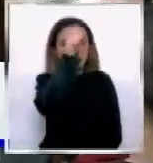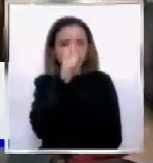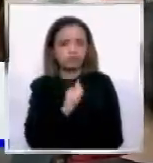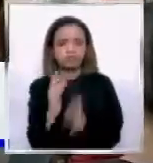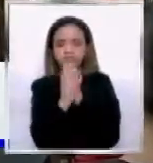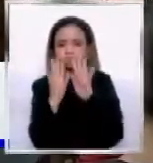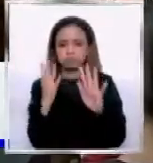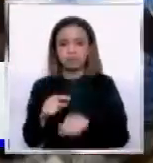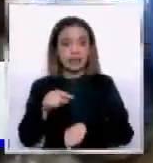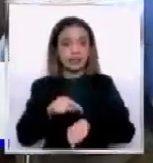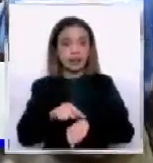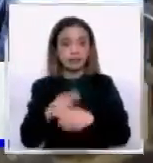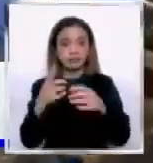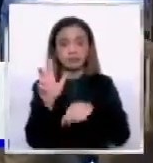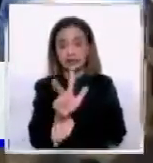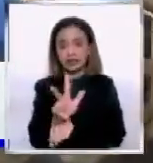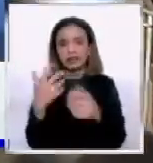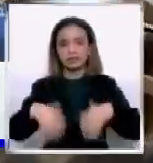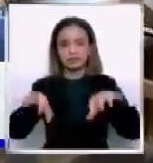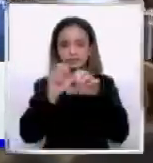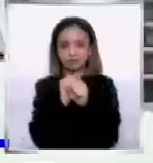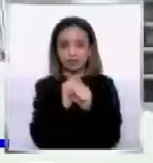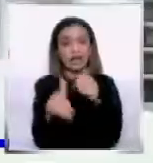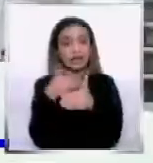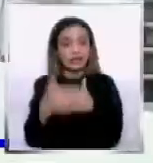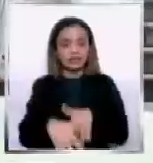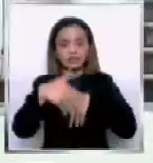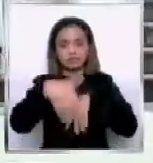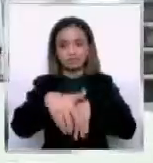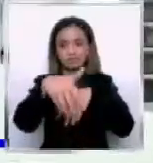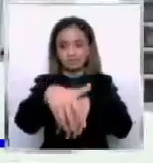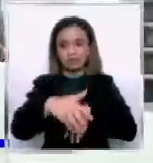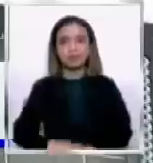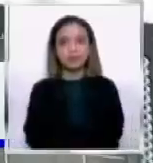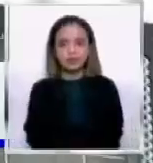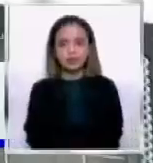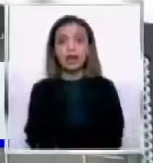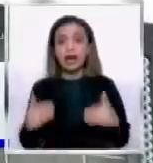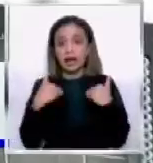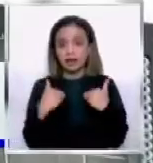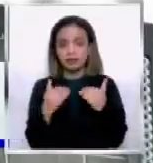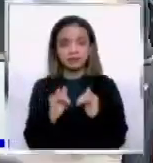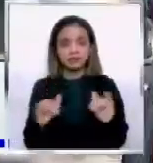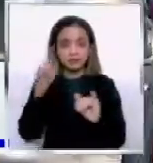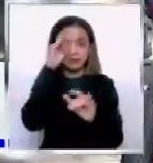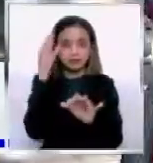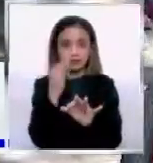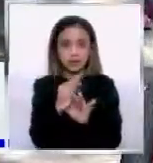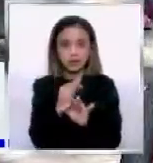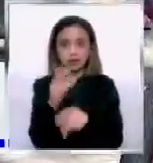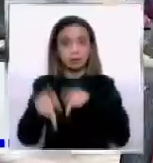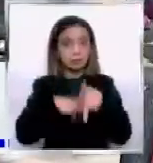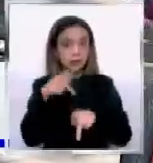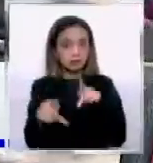hapon natapos ang Siete Palabras na sinundan ng prosesyon ng Santo Entierro. Dumagsa rin ang mga mananampalataya sa Manila Cathedral. Karamihan sa mga